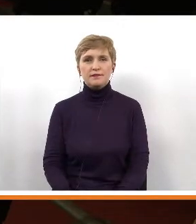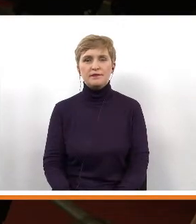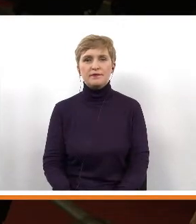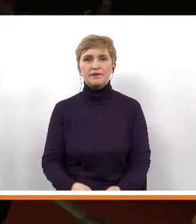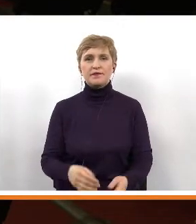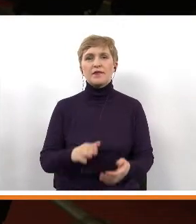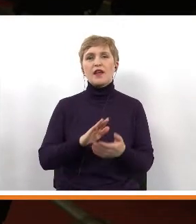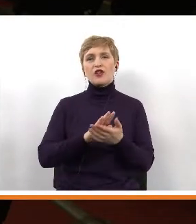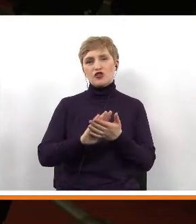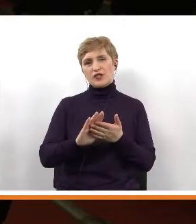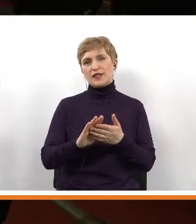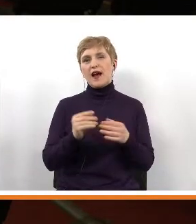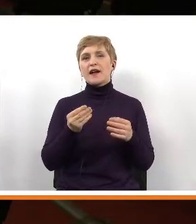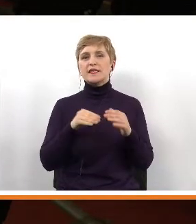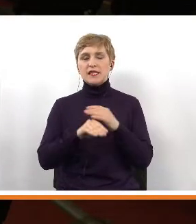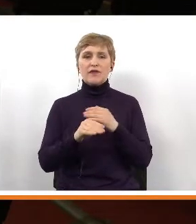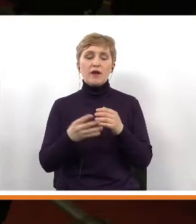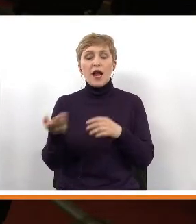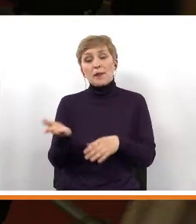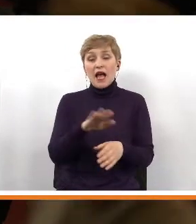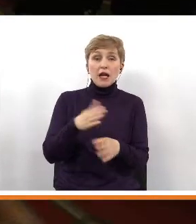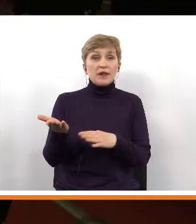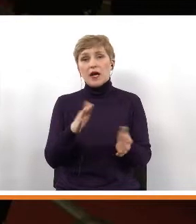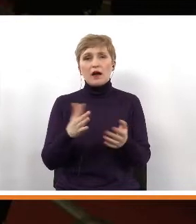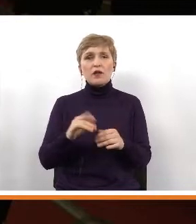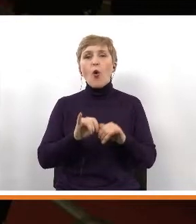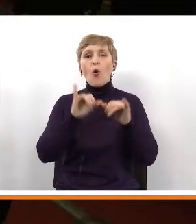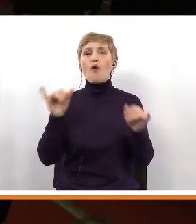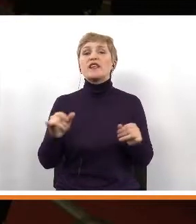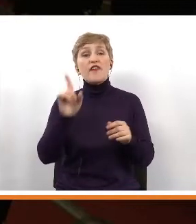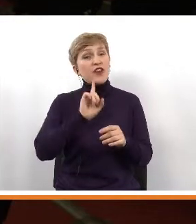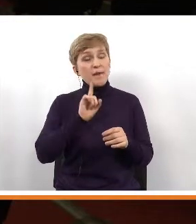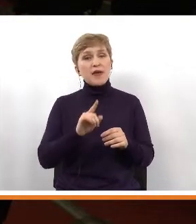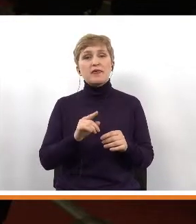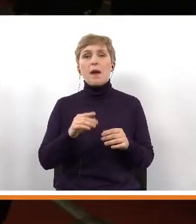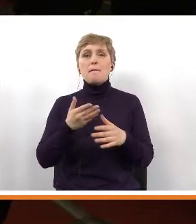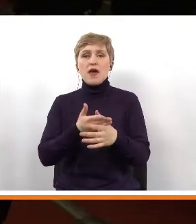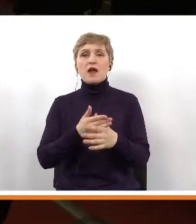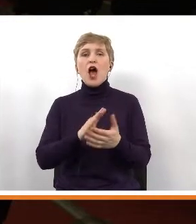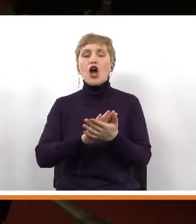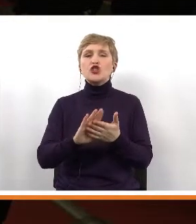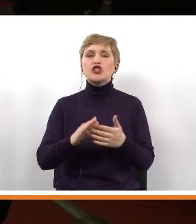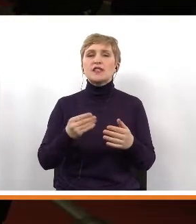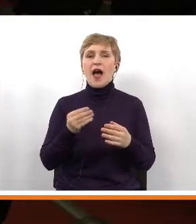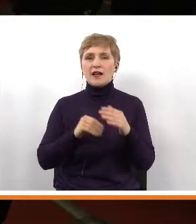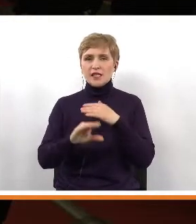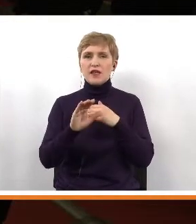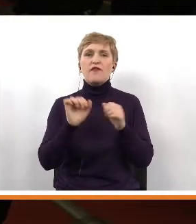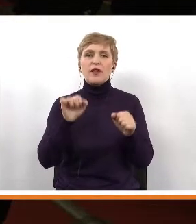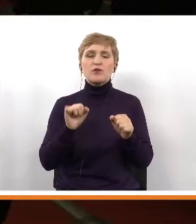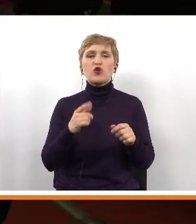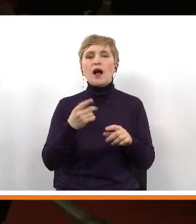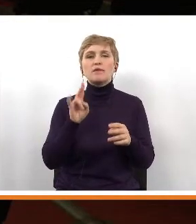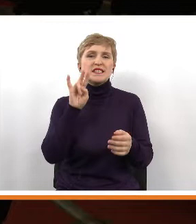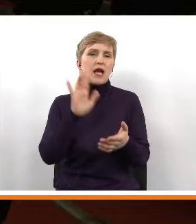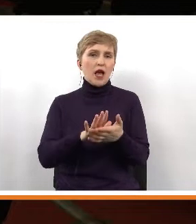чистых активов. Ну, то есть, либо так. То есть, увеличение как временная мера, а чистые активы, как, ну, возможно, зайдет как постоянное. Ну,